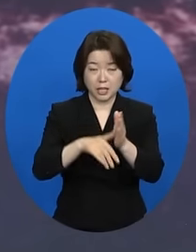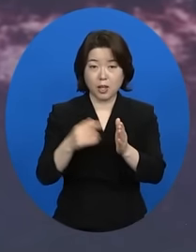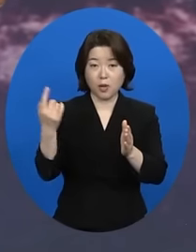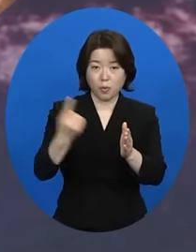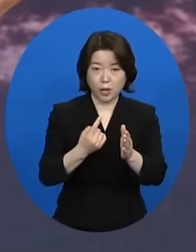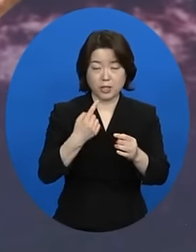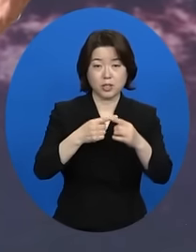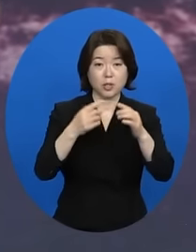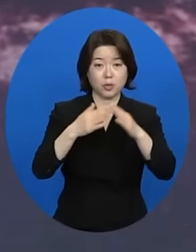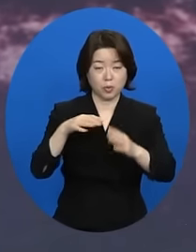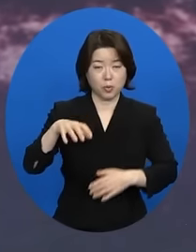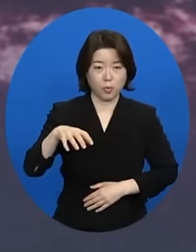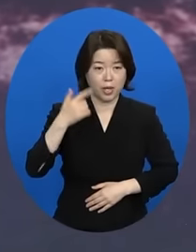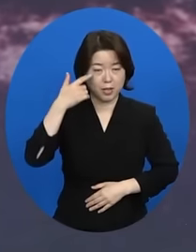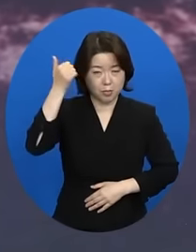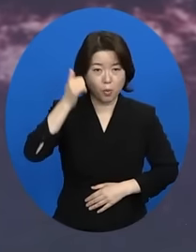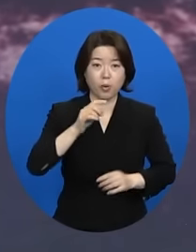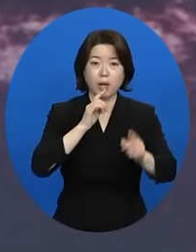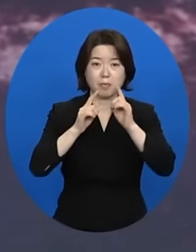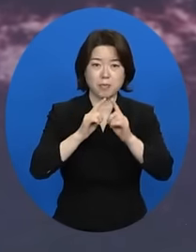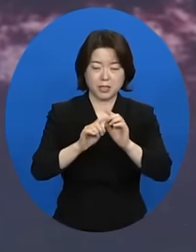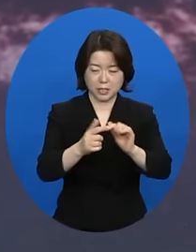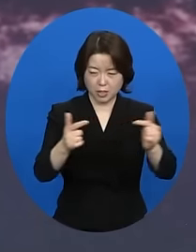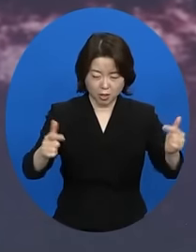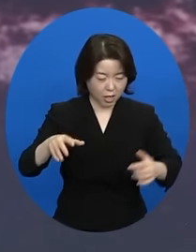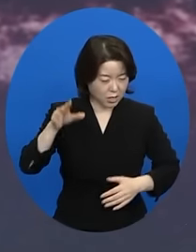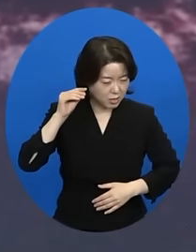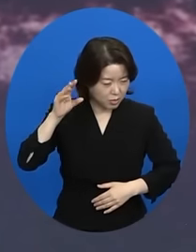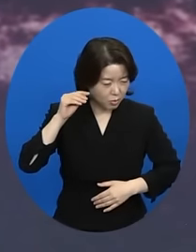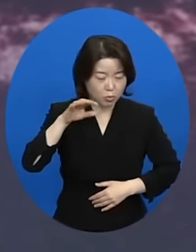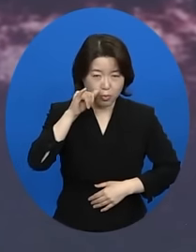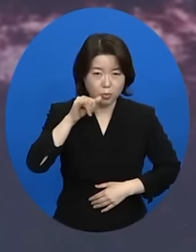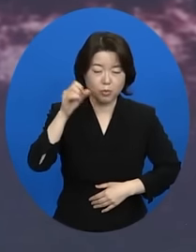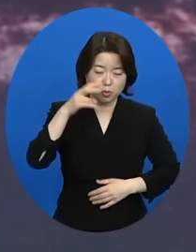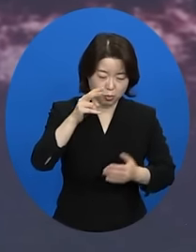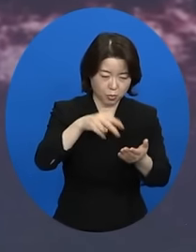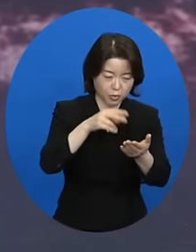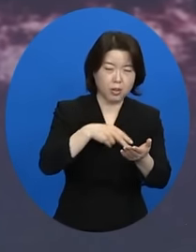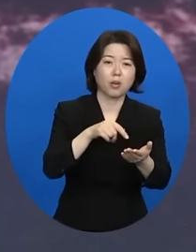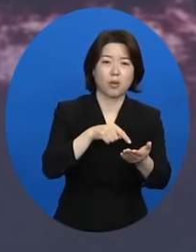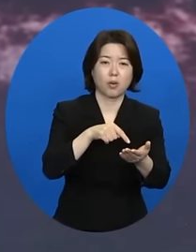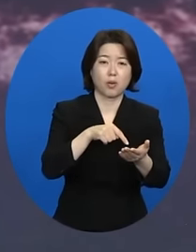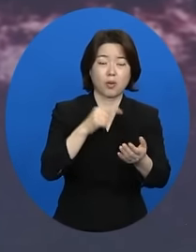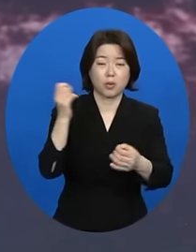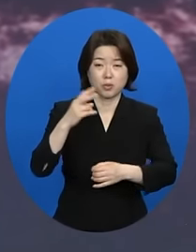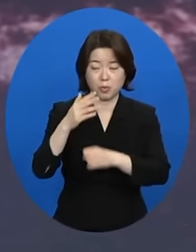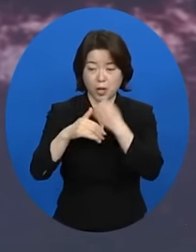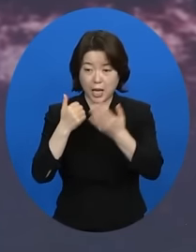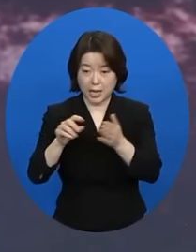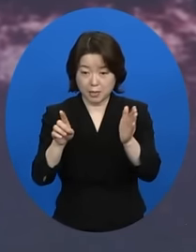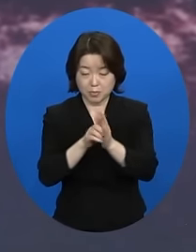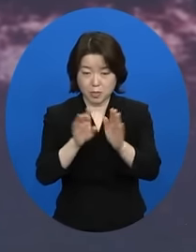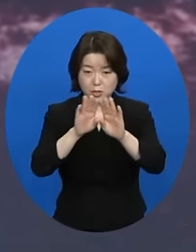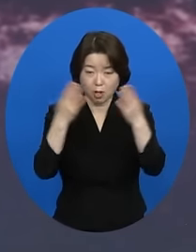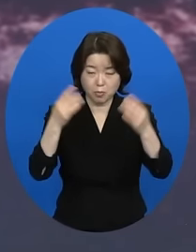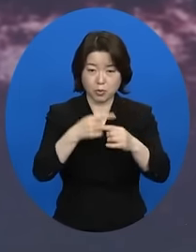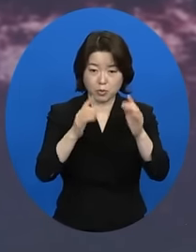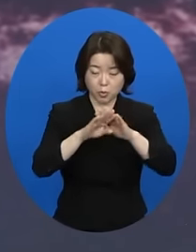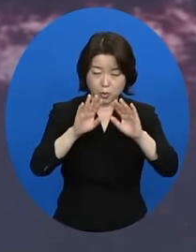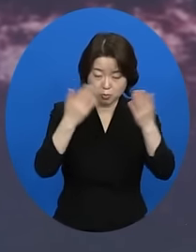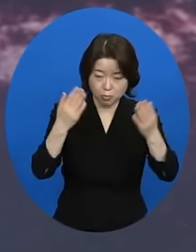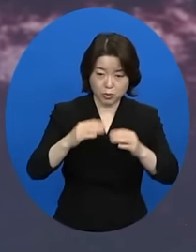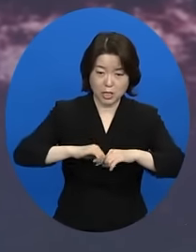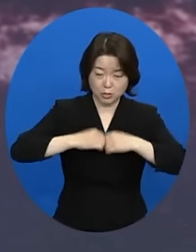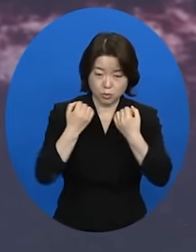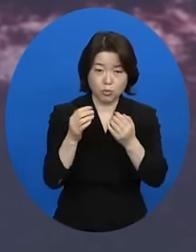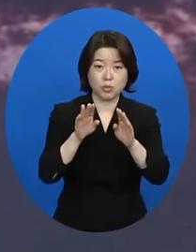교회 목사님의 말씀을 여러 말씀을 듣고 또 읽으면서 또 하나님께서 믿음의 문, 교회의 문, 순종의 문을